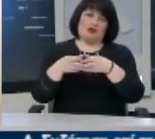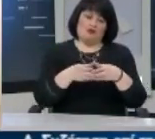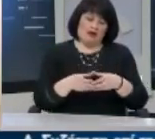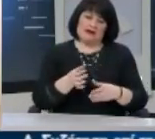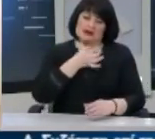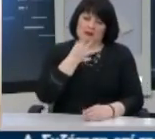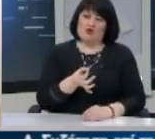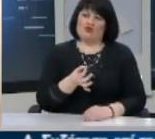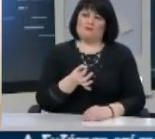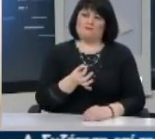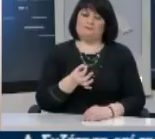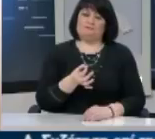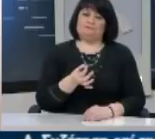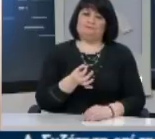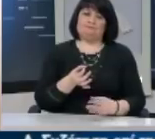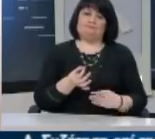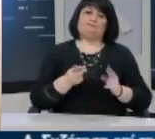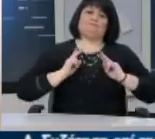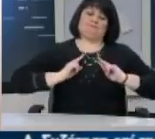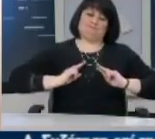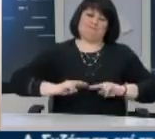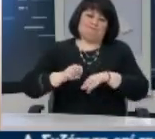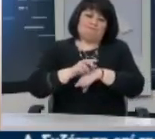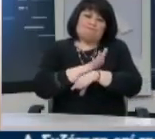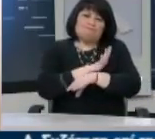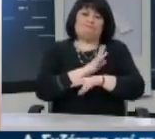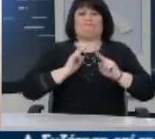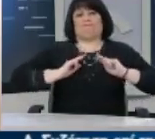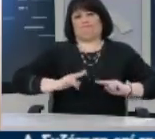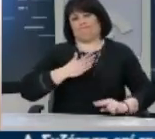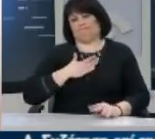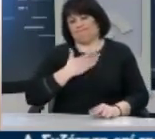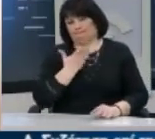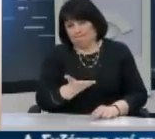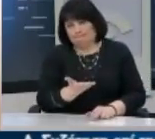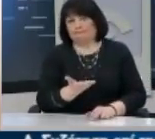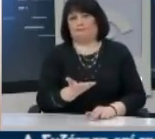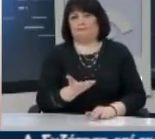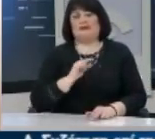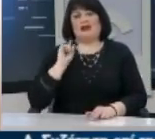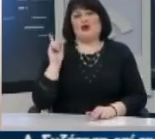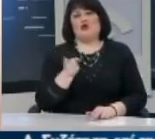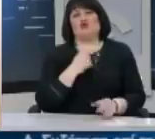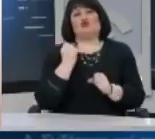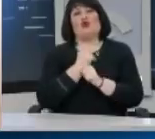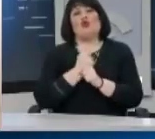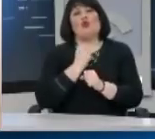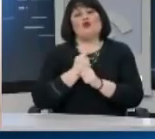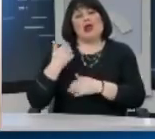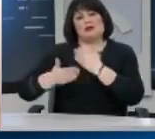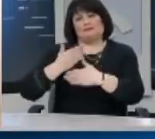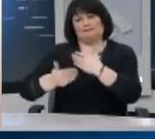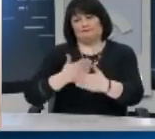την ευαρέσκειά του τη συγκίνησή του και προς όλους για την δουλειά που έχει